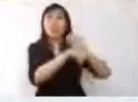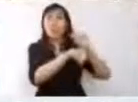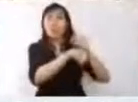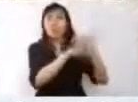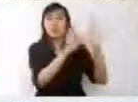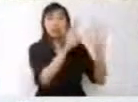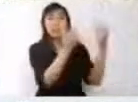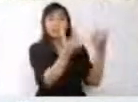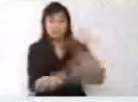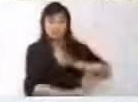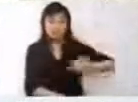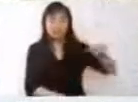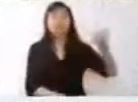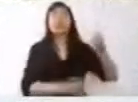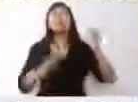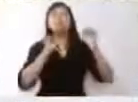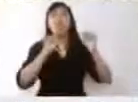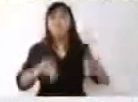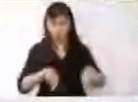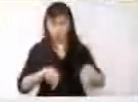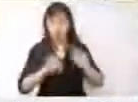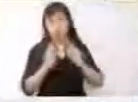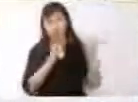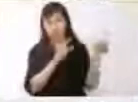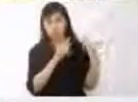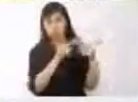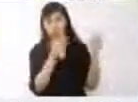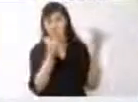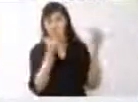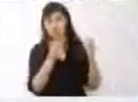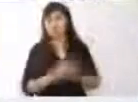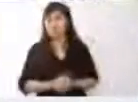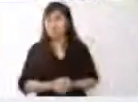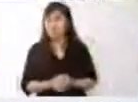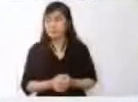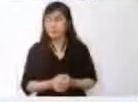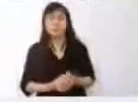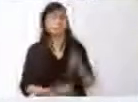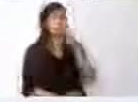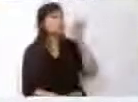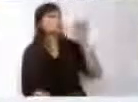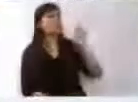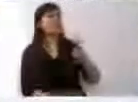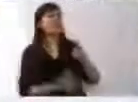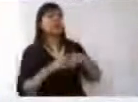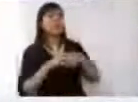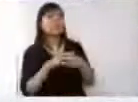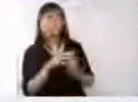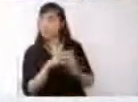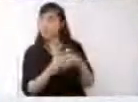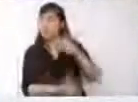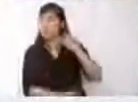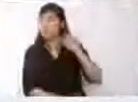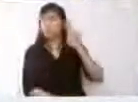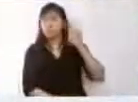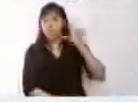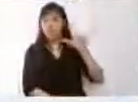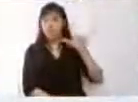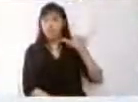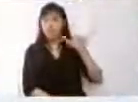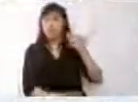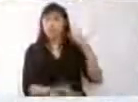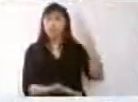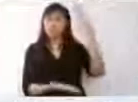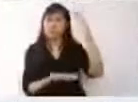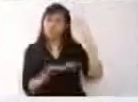nagpatupad ng pag-iwas sa 3Cs, no po, yung close space, close contact na scenario, kung saan